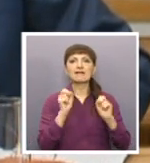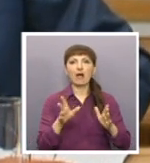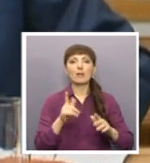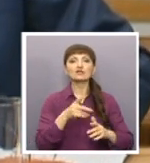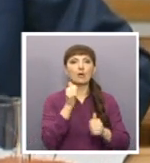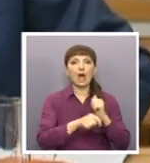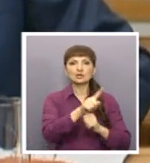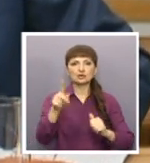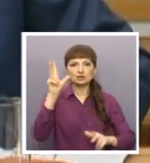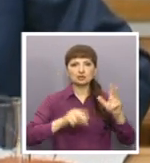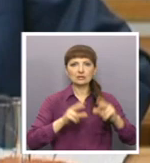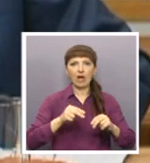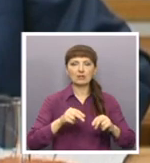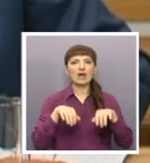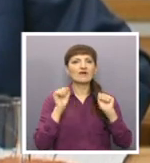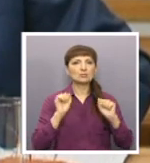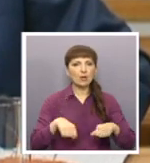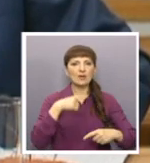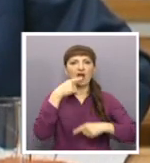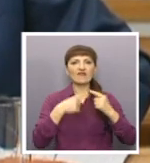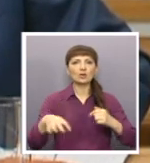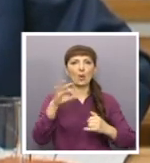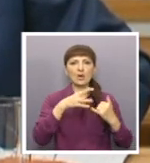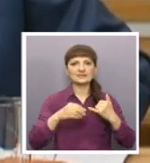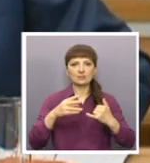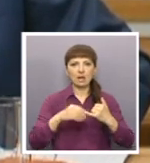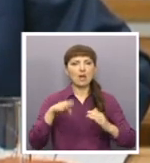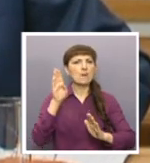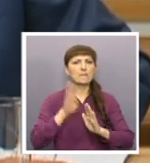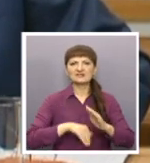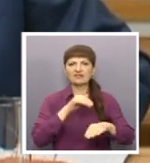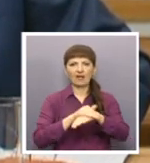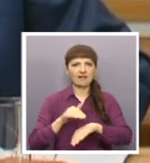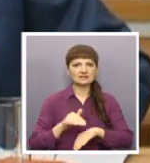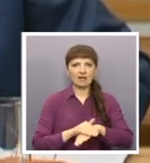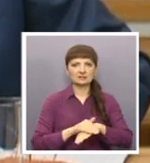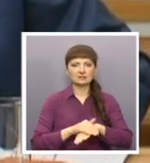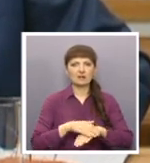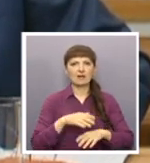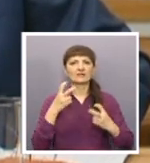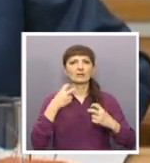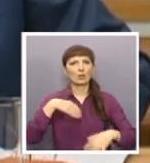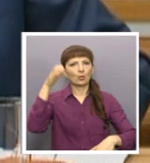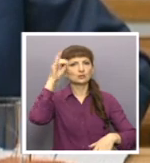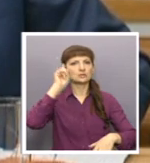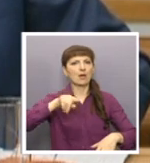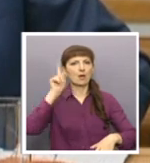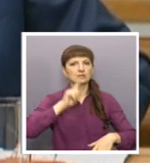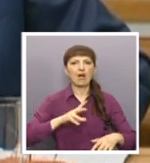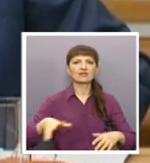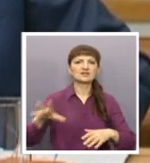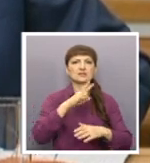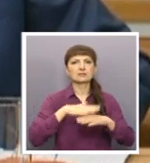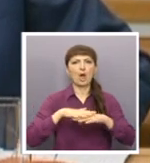считает возможным и нужным говорить о земле, причем безапелляционно, быть экспертом, причем говорить от имени всего